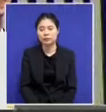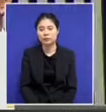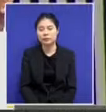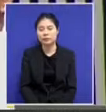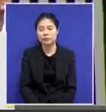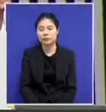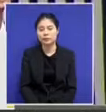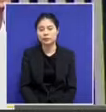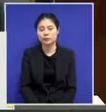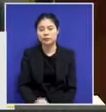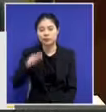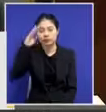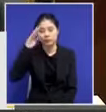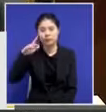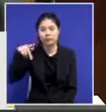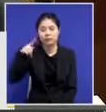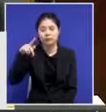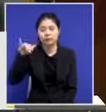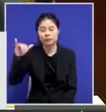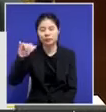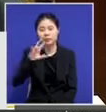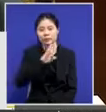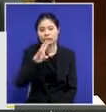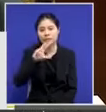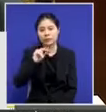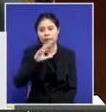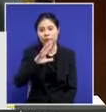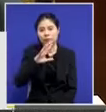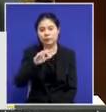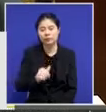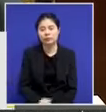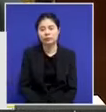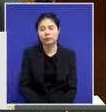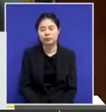ครับ 735นายอิทธิรัตน์จันทรสุรินทร